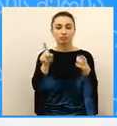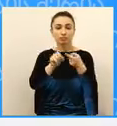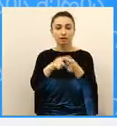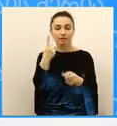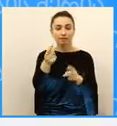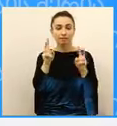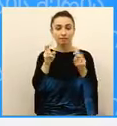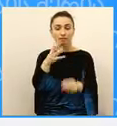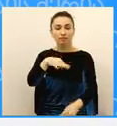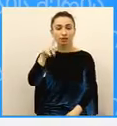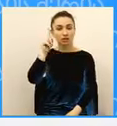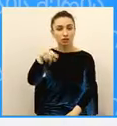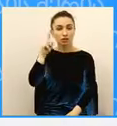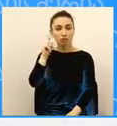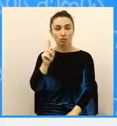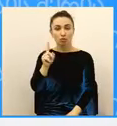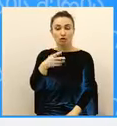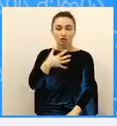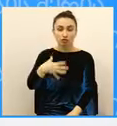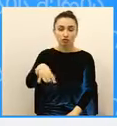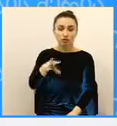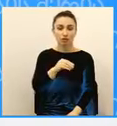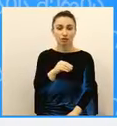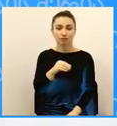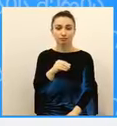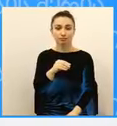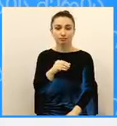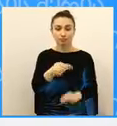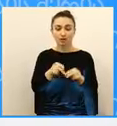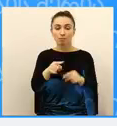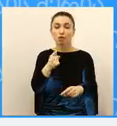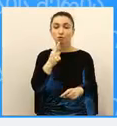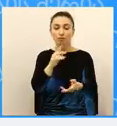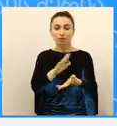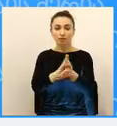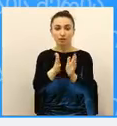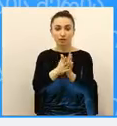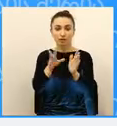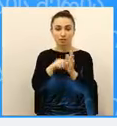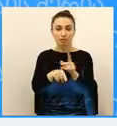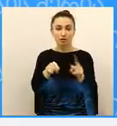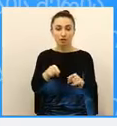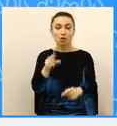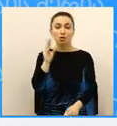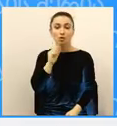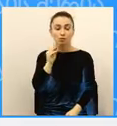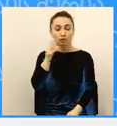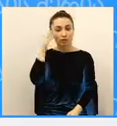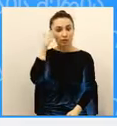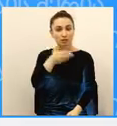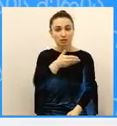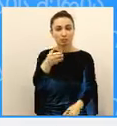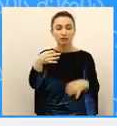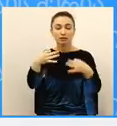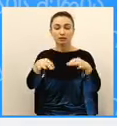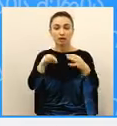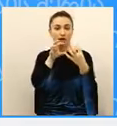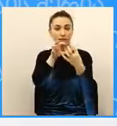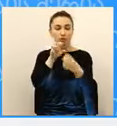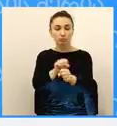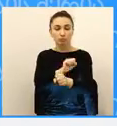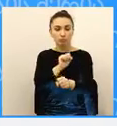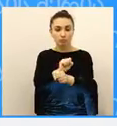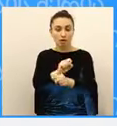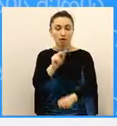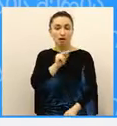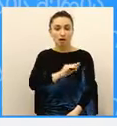ერთ თემას. Თქვენ იცით, რომ ჩვენ ამ რთულ ვითარებაში, როდესაც საზოგადოებრივი ტრანსპორტი გაჩერებულია